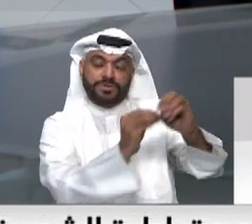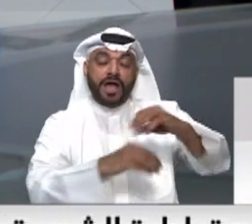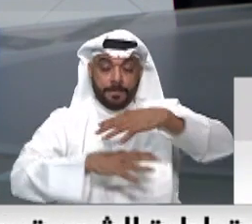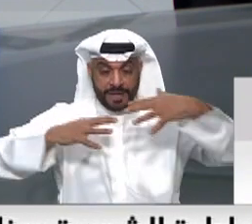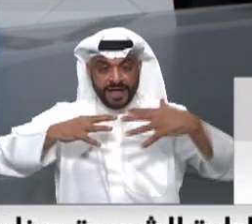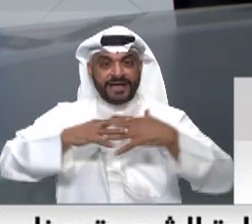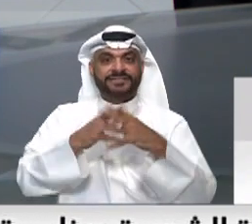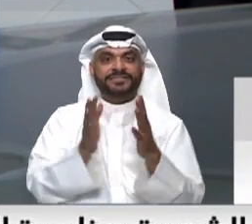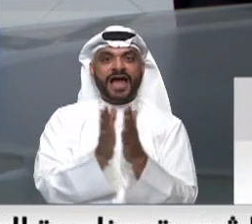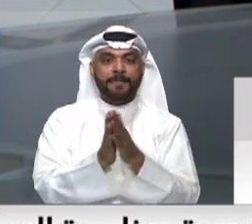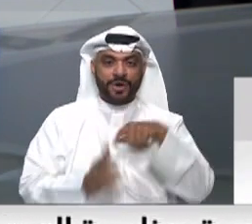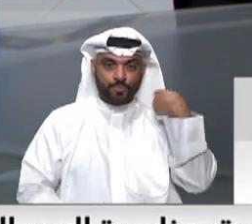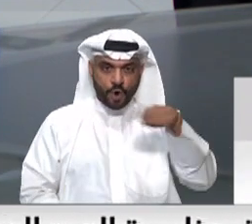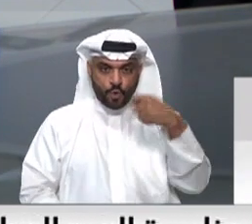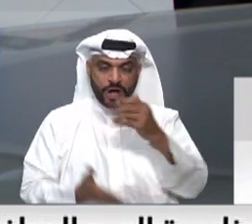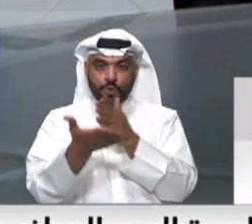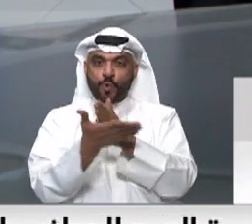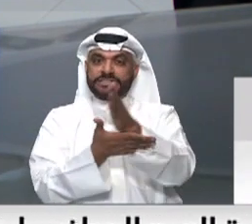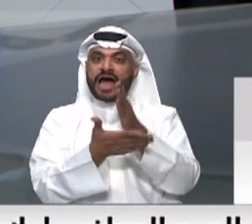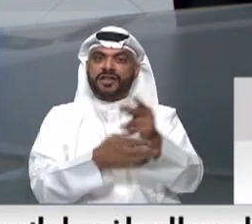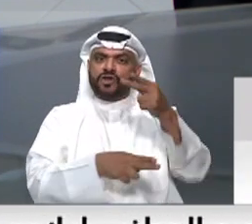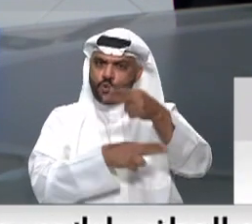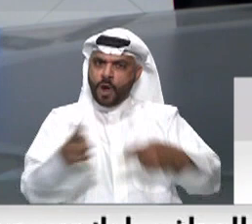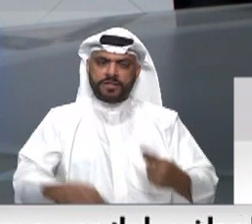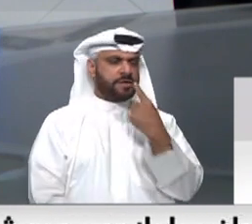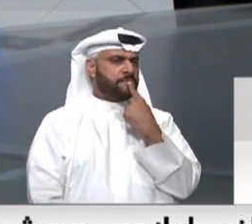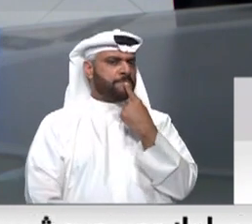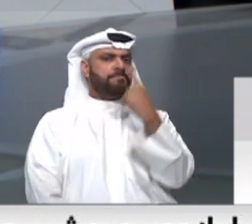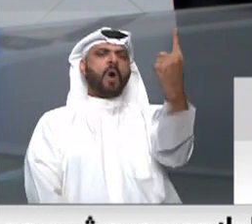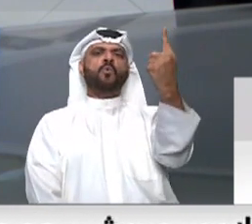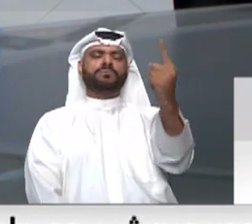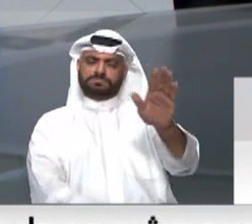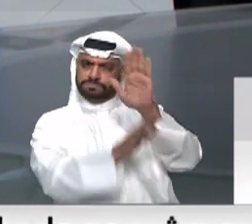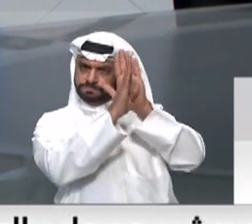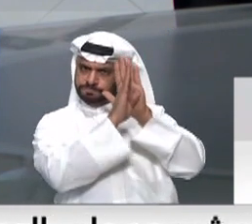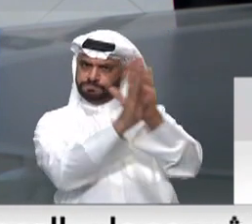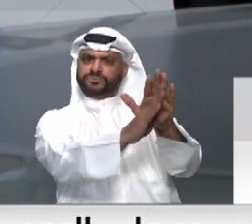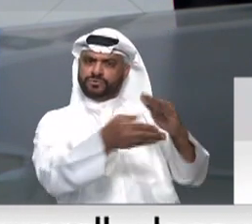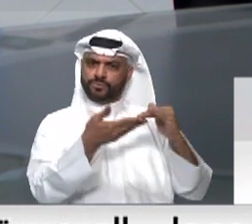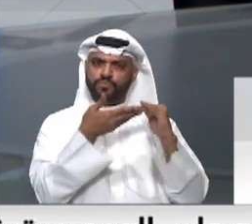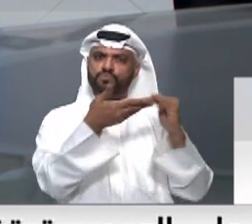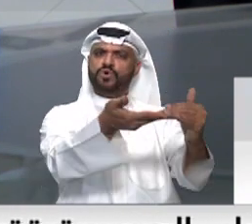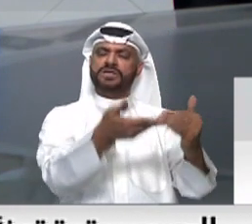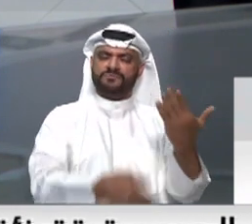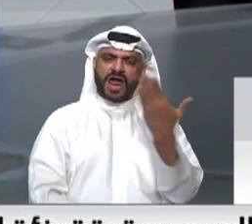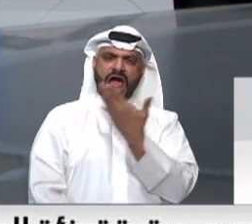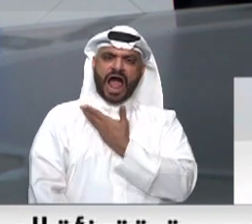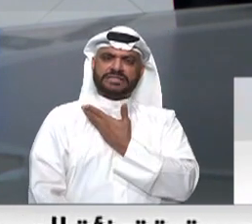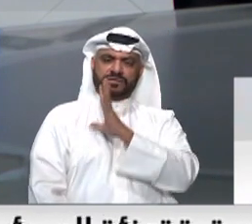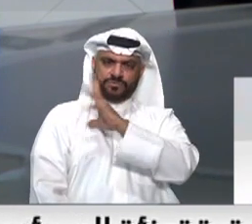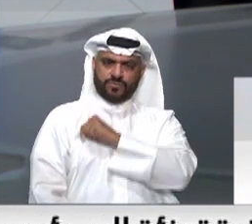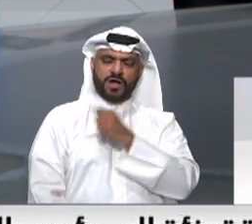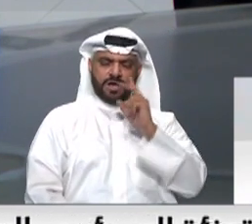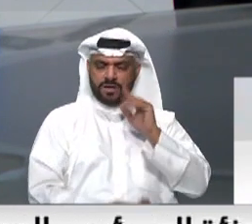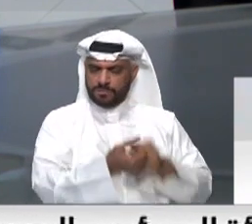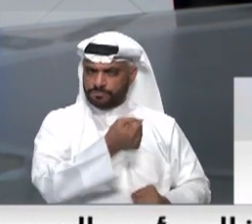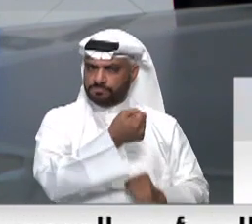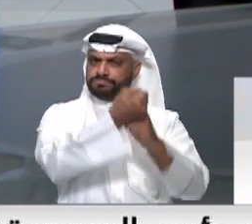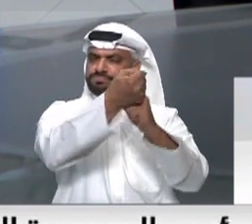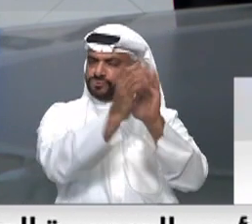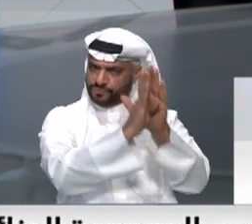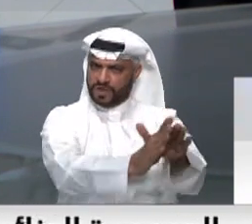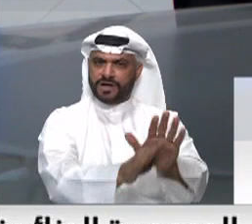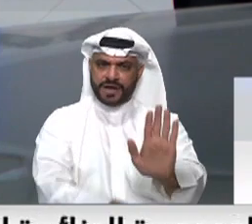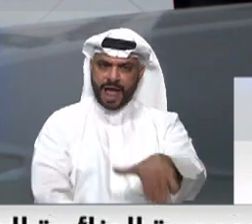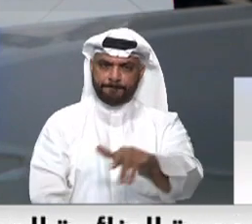الاجتماعية، انطلاقا من موقف دولة الكويت المبدئي والثابت تجاه القضية الفلسطينية ونصرة للأشقاء الفلسطينيين